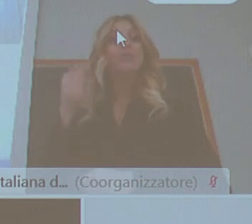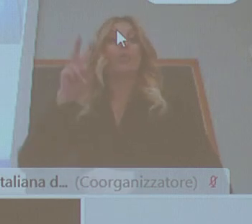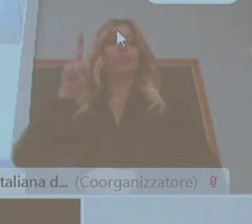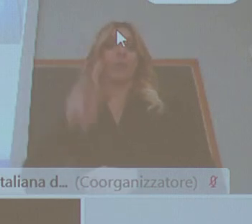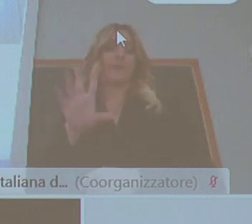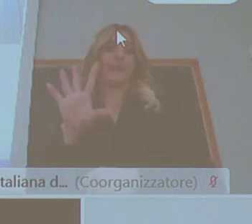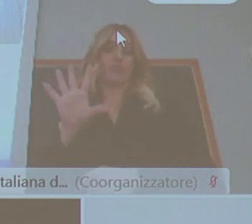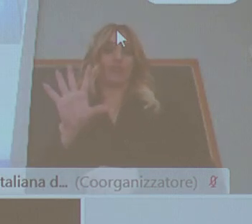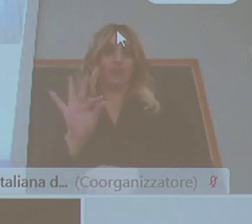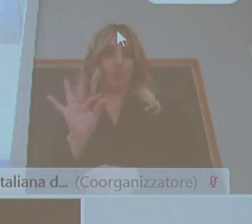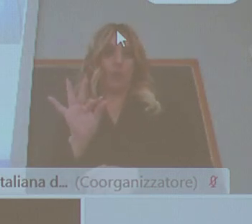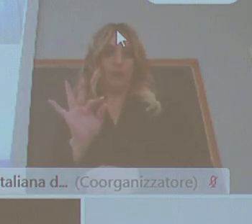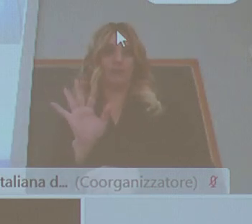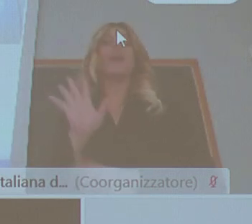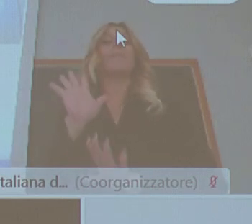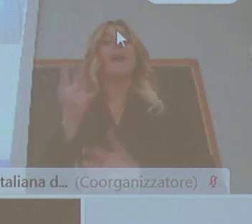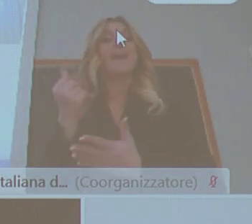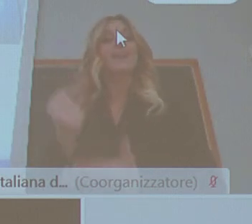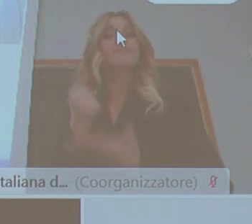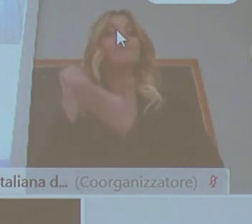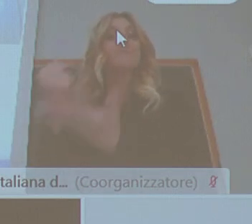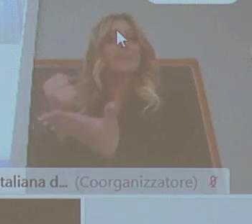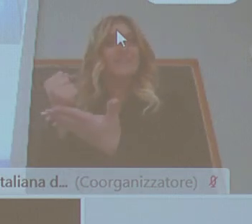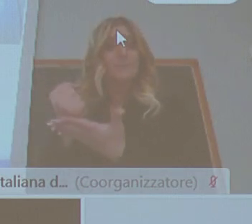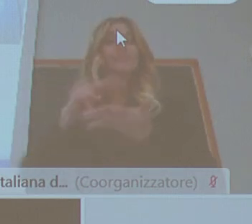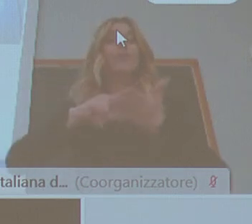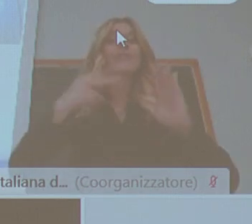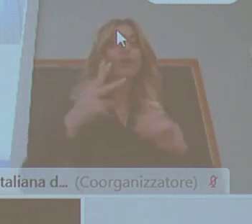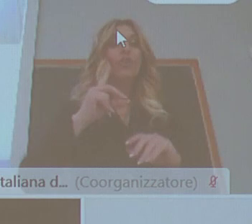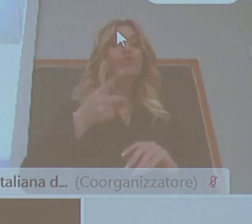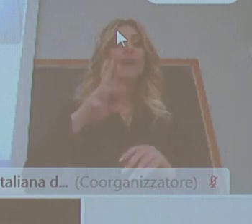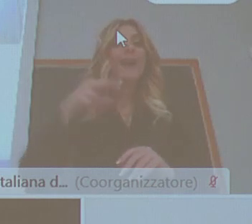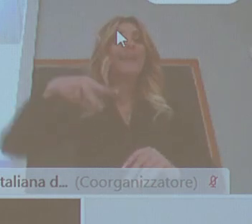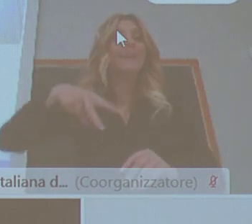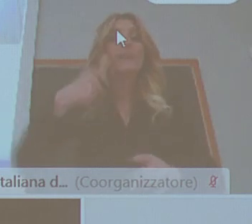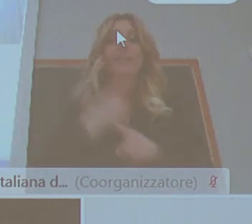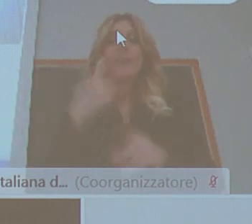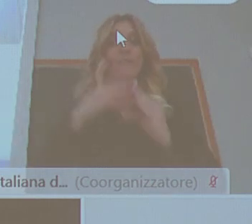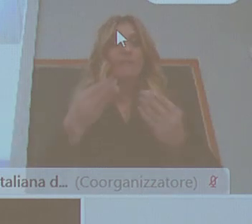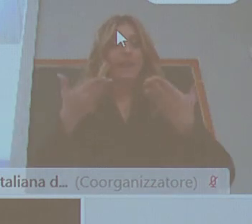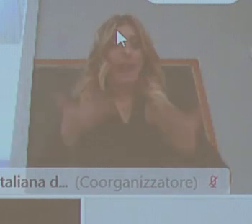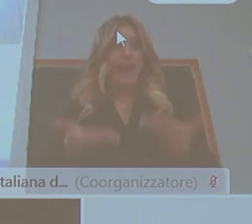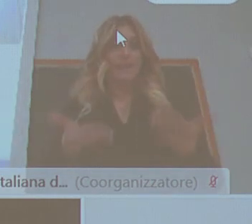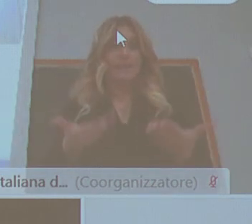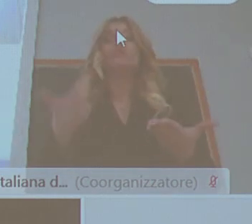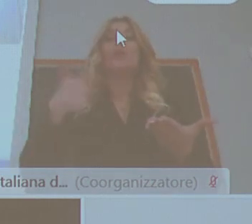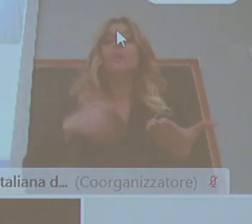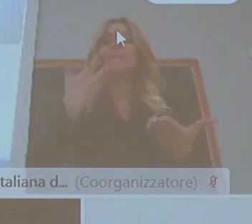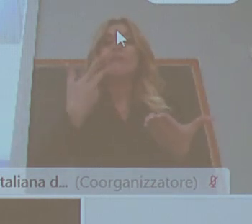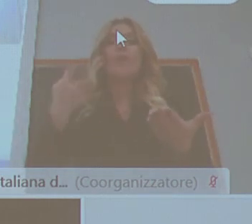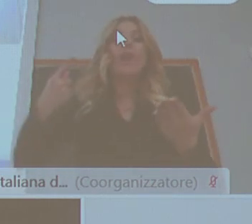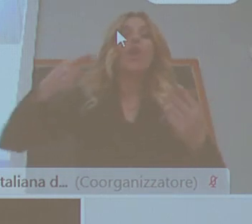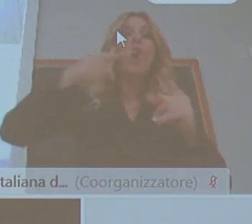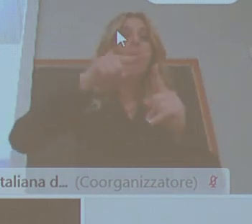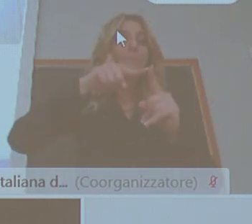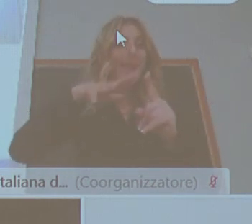gli investimenti nelle tecnologie green devono essere fatti adesso, cioè per raggiungere quegli obiettivi